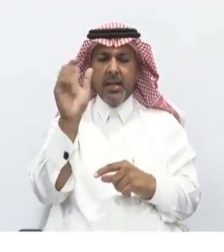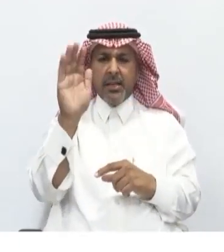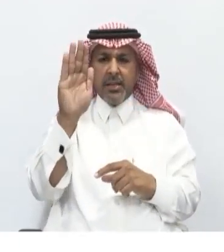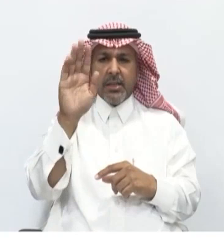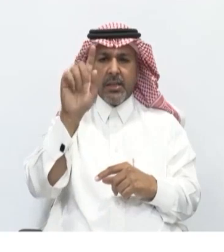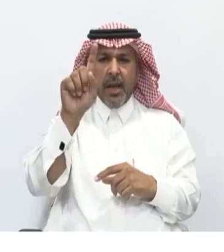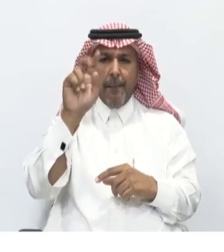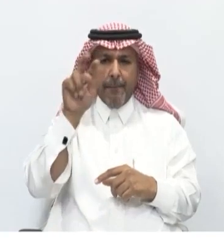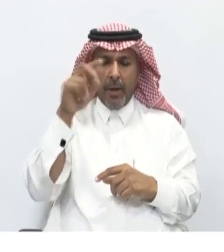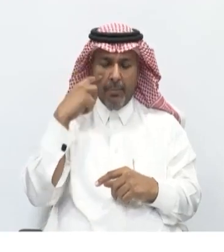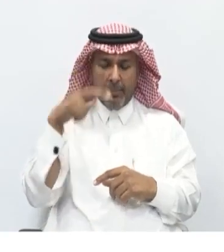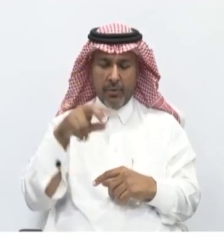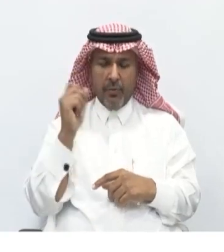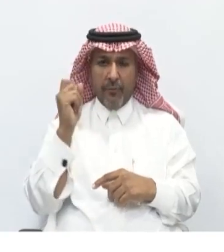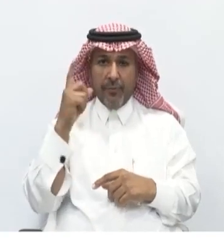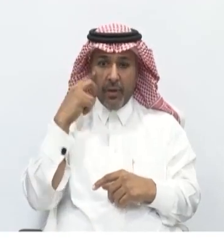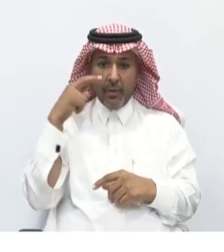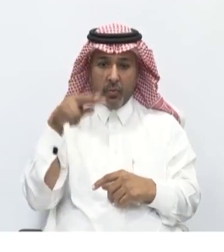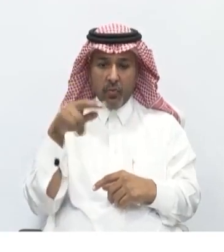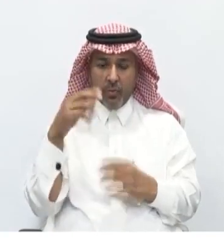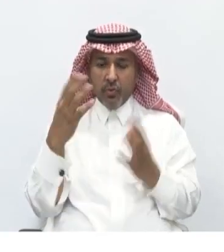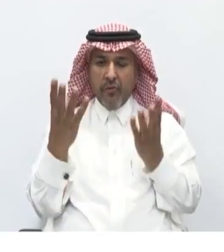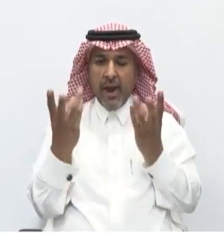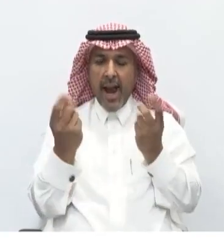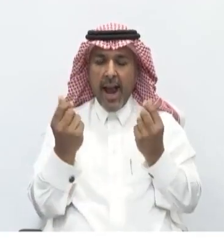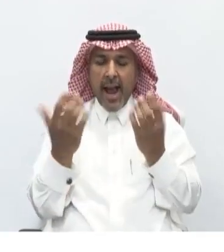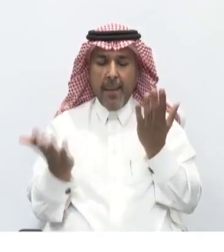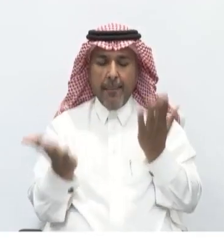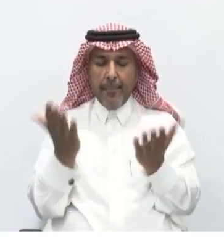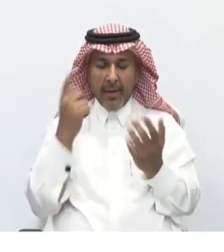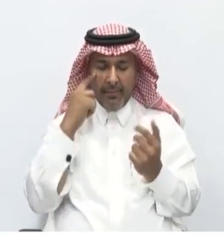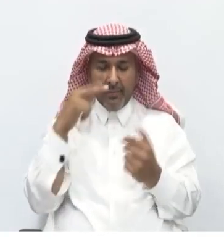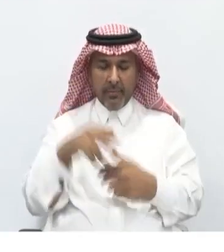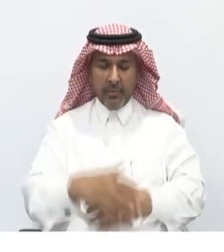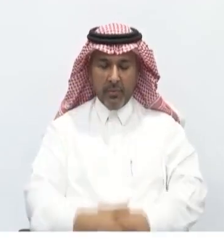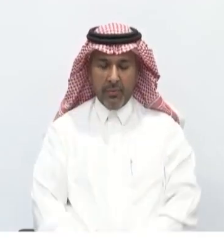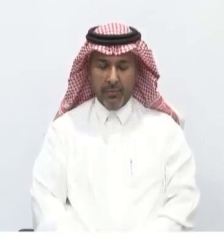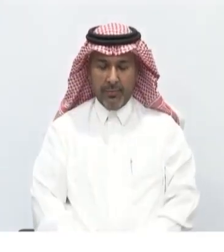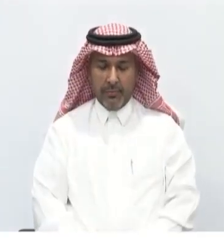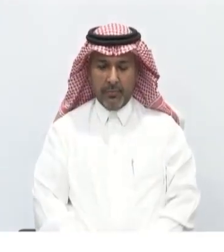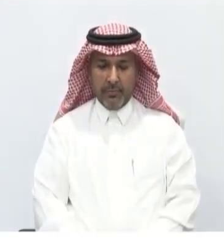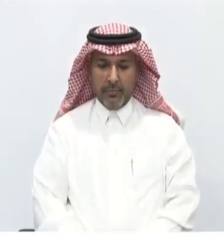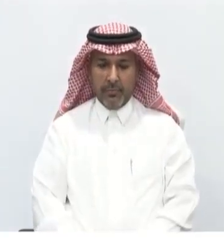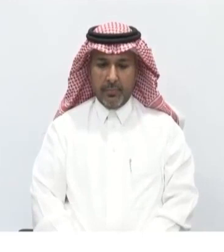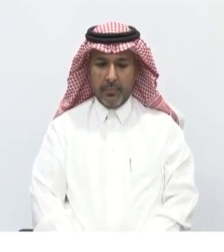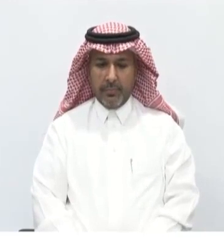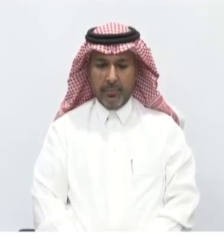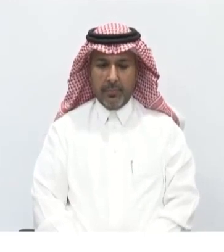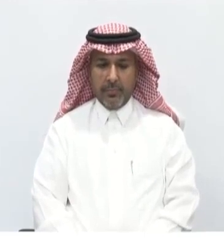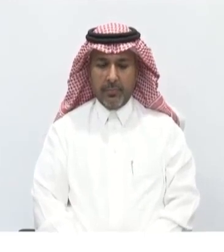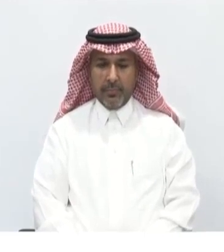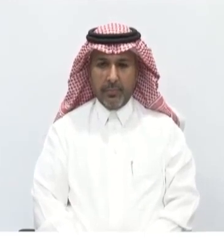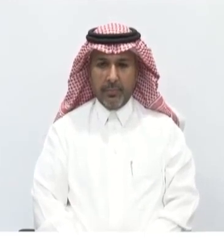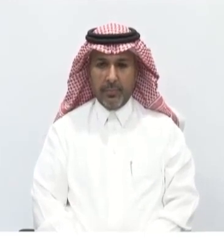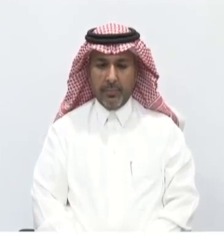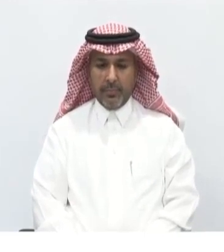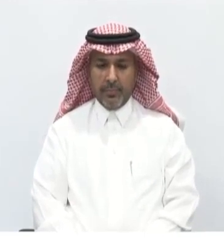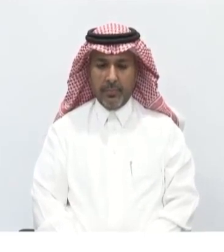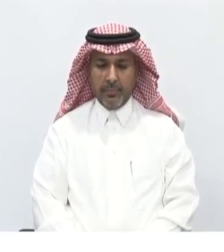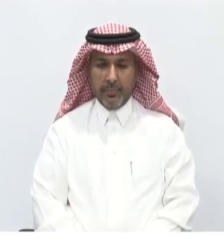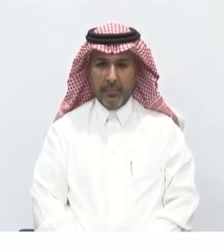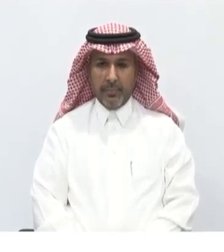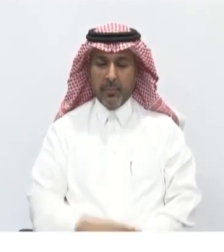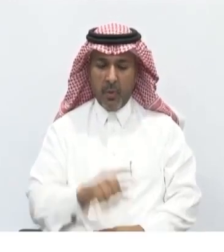الرئيسيه تحدد كميه كل ماده متفاعله عند بدايه التفاعل الكيميائي كميه الماده الناتجه